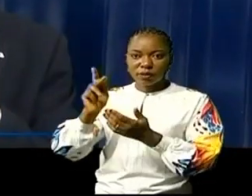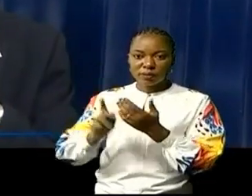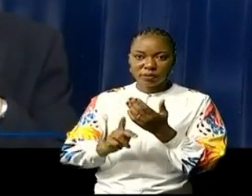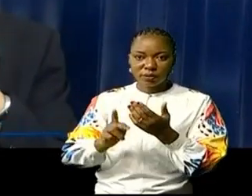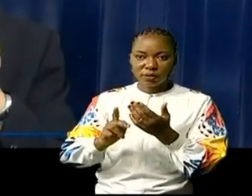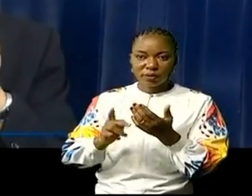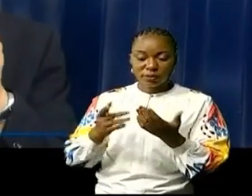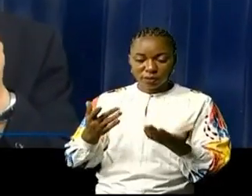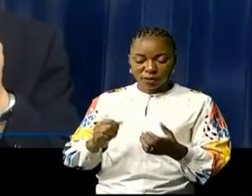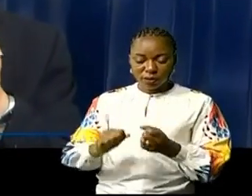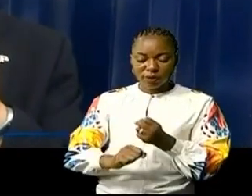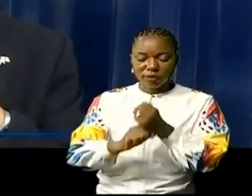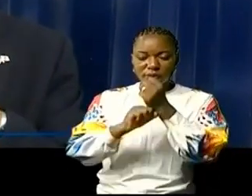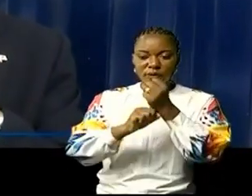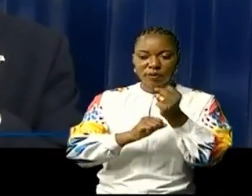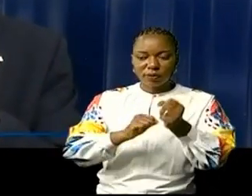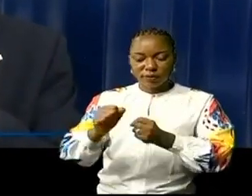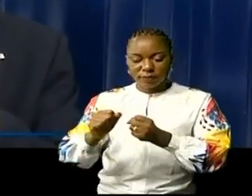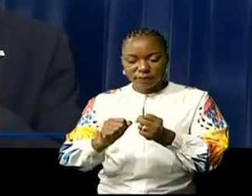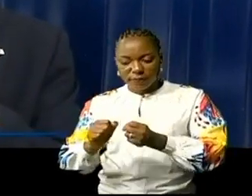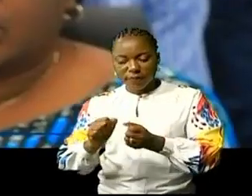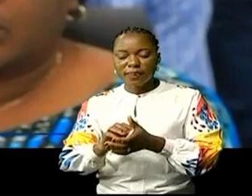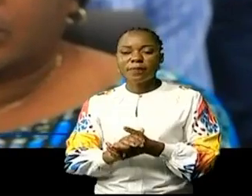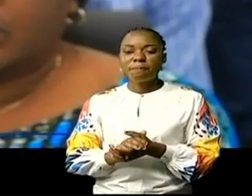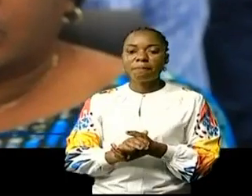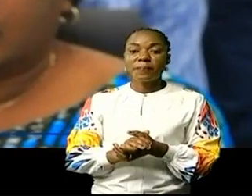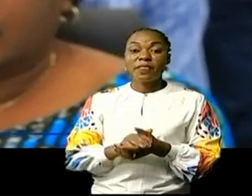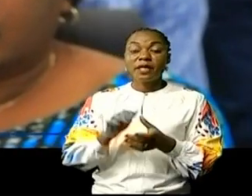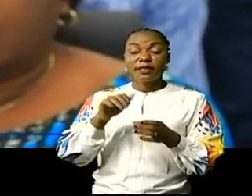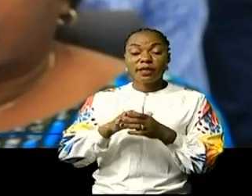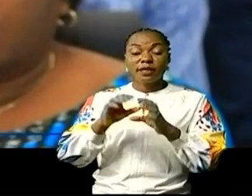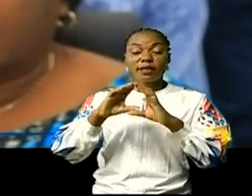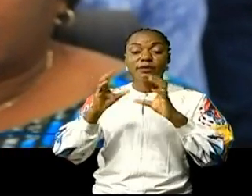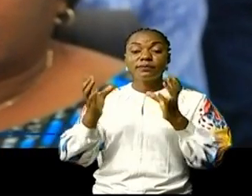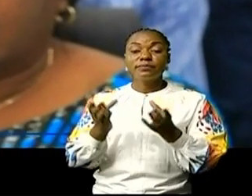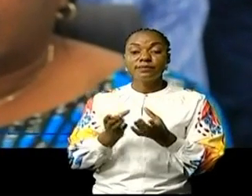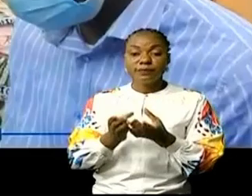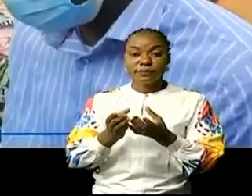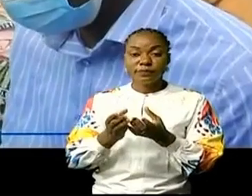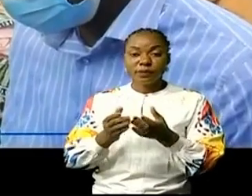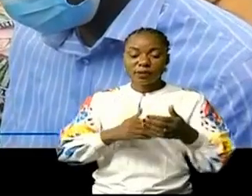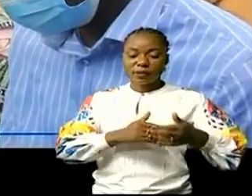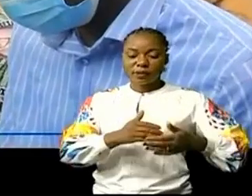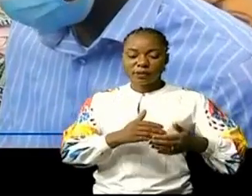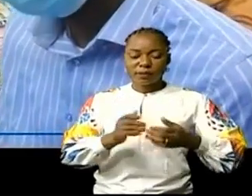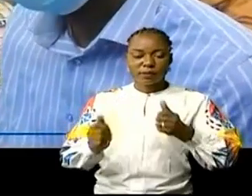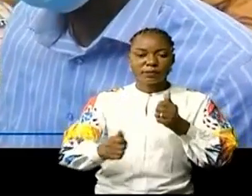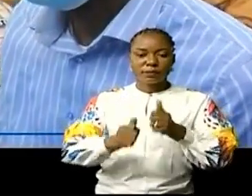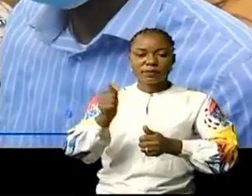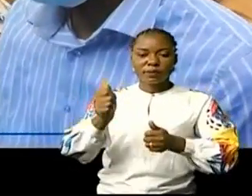à renforcer la lutte contre le VBG dans la communauté en se rapprochant plus